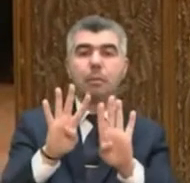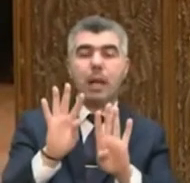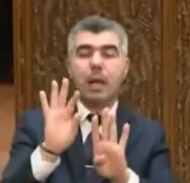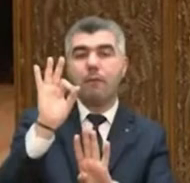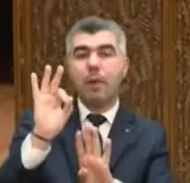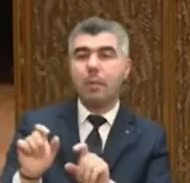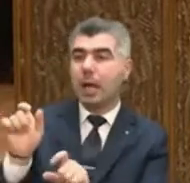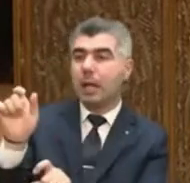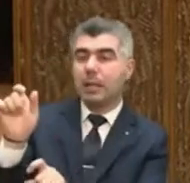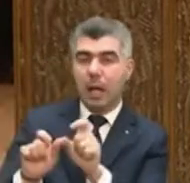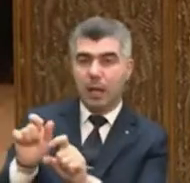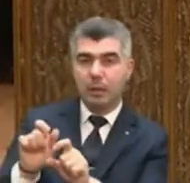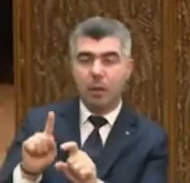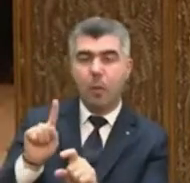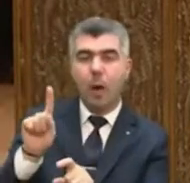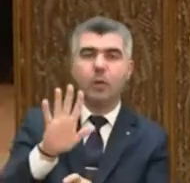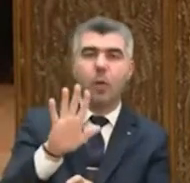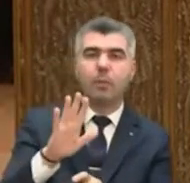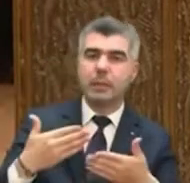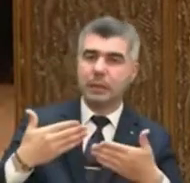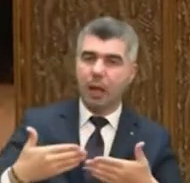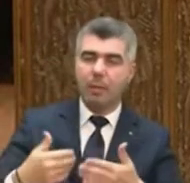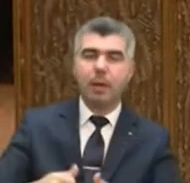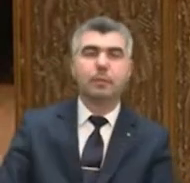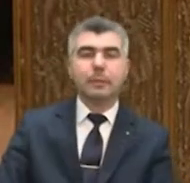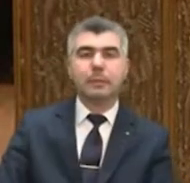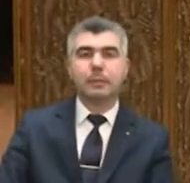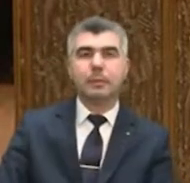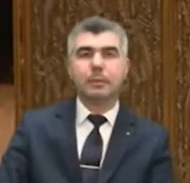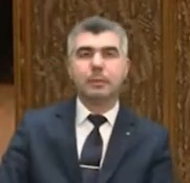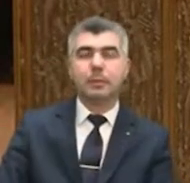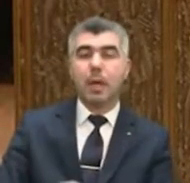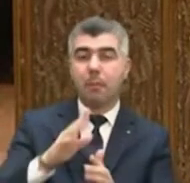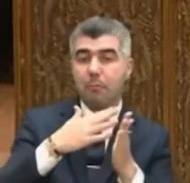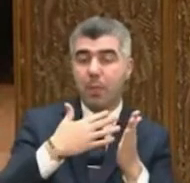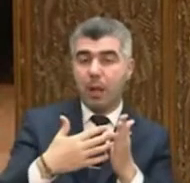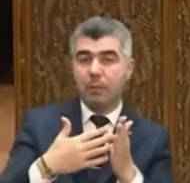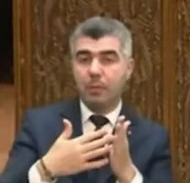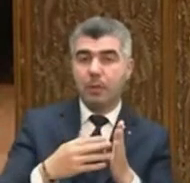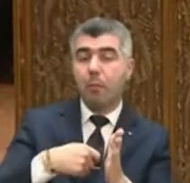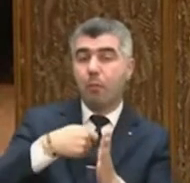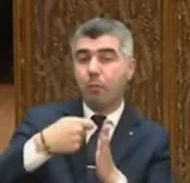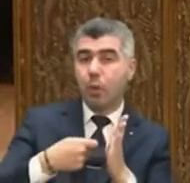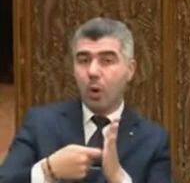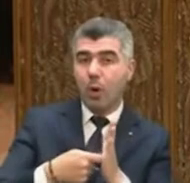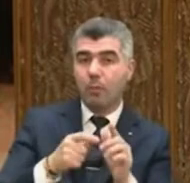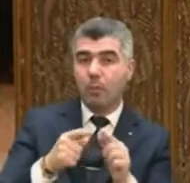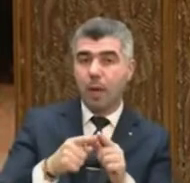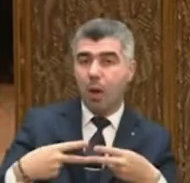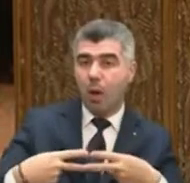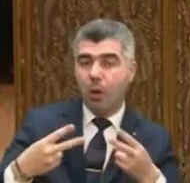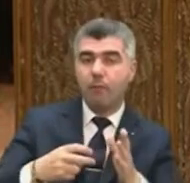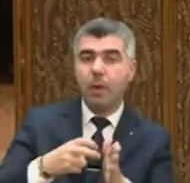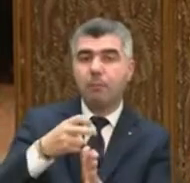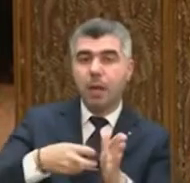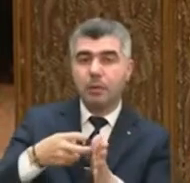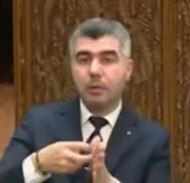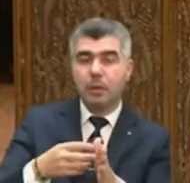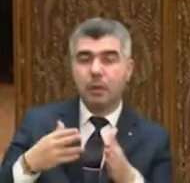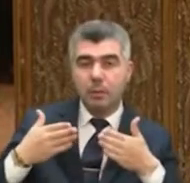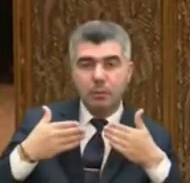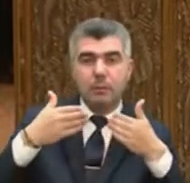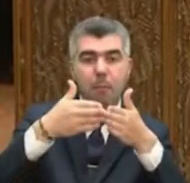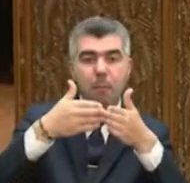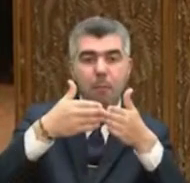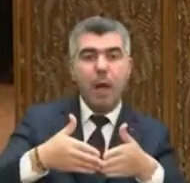الساكنه بلاصه 51 حاليا. وتيشمل هذا المخطط مشاريع باش نوصلوا السكه الحديديه للميناءات